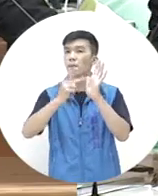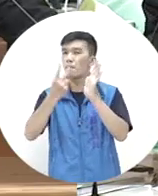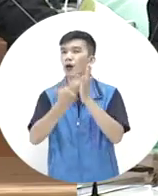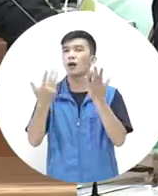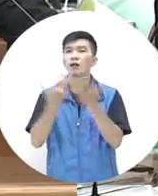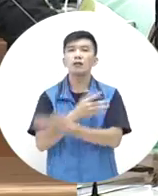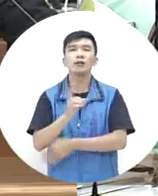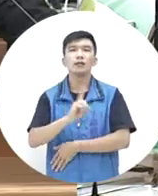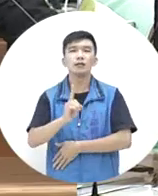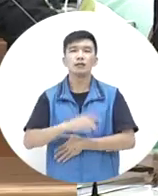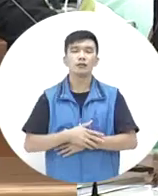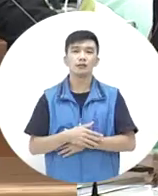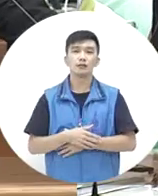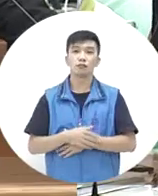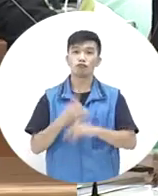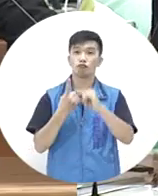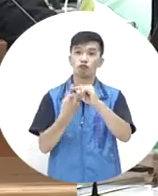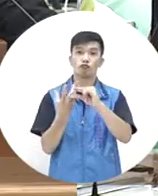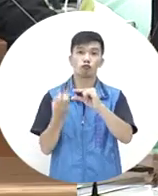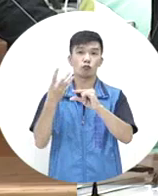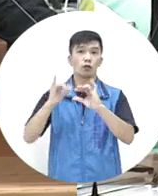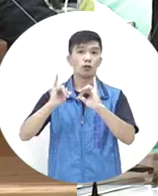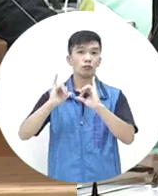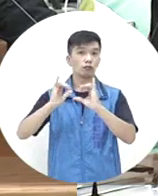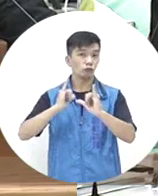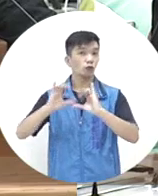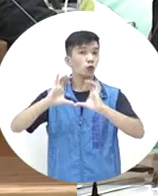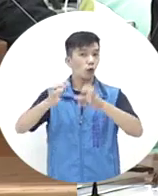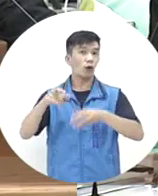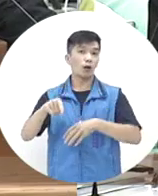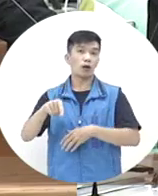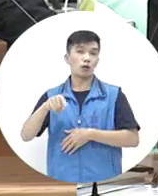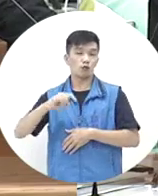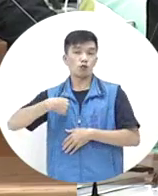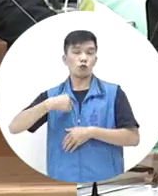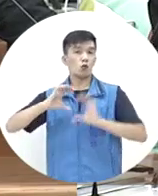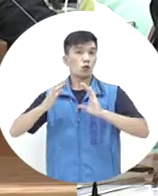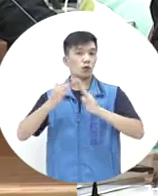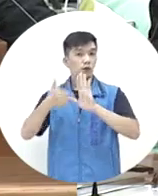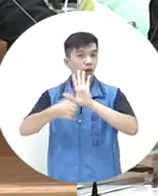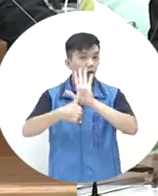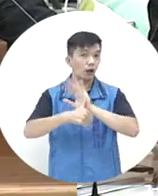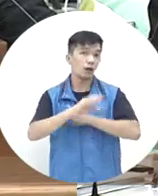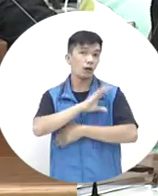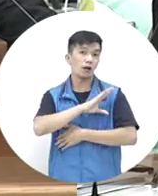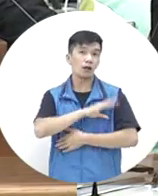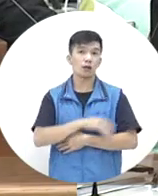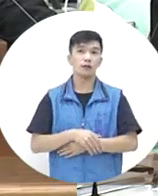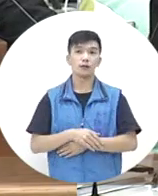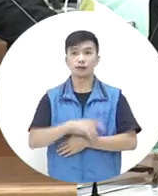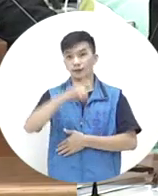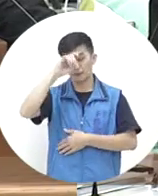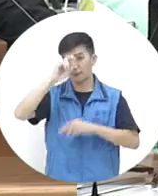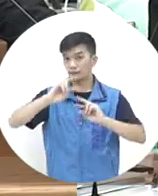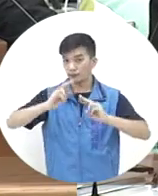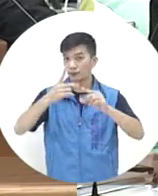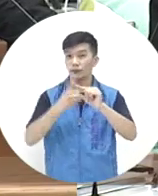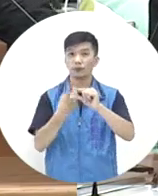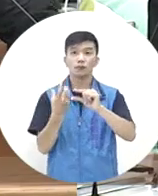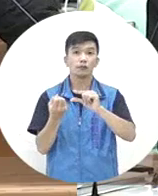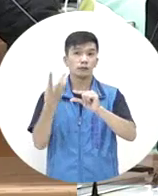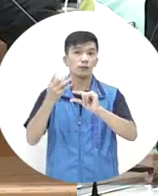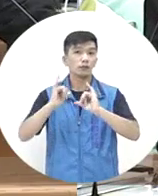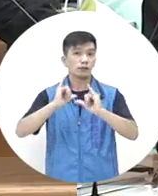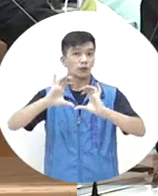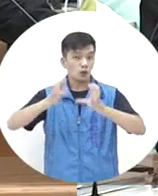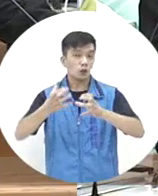样适当的名称最好？ 中华民国就是我们国家，那不是最好吗？ 所以要改成中华民国的新北市市长，对不对？ 我们是对啊，